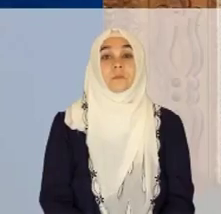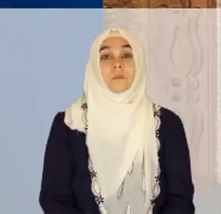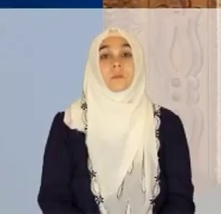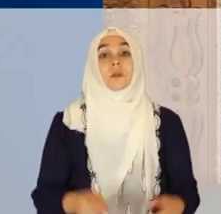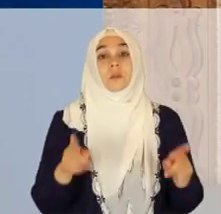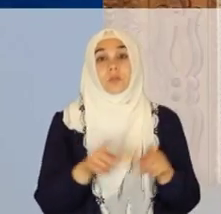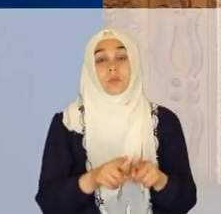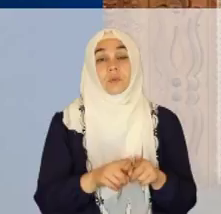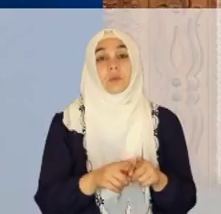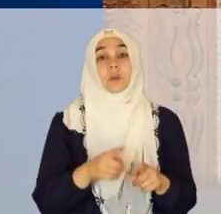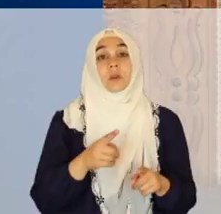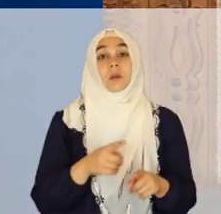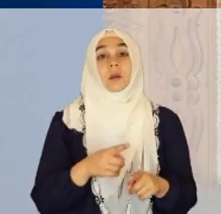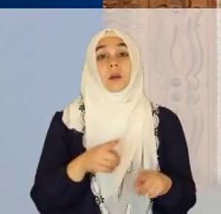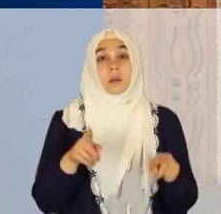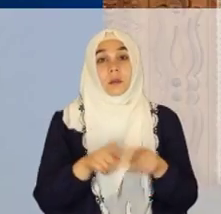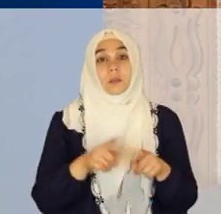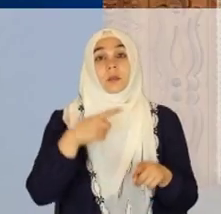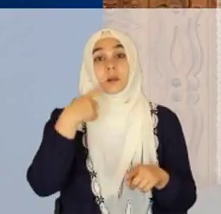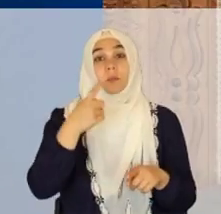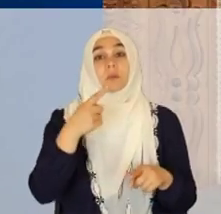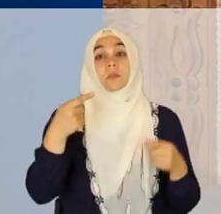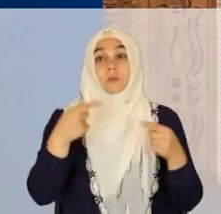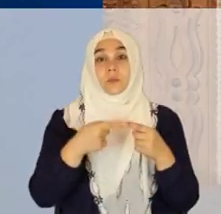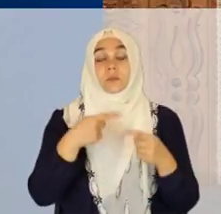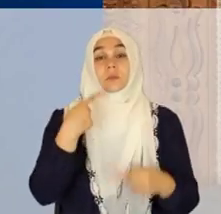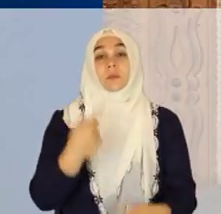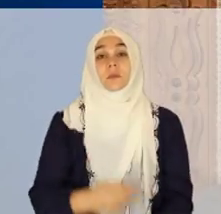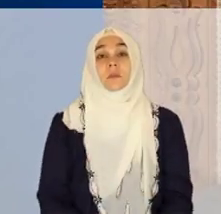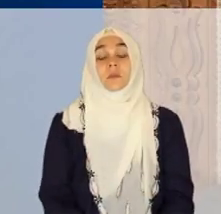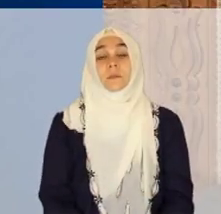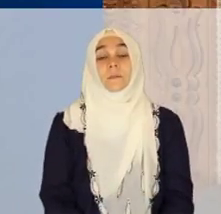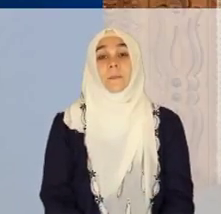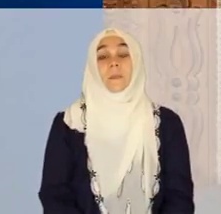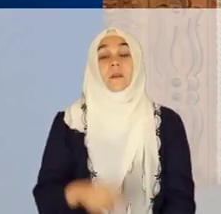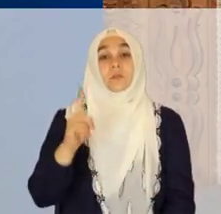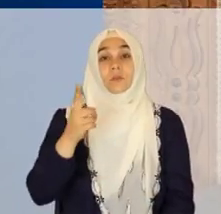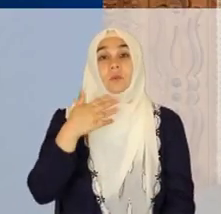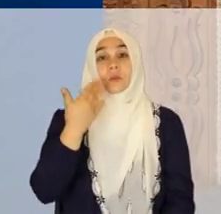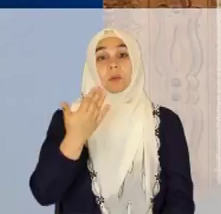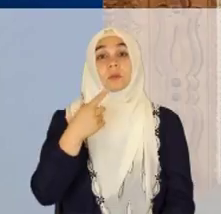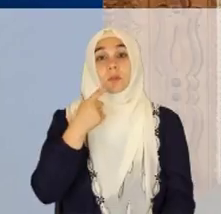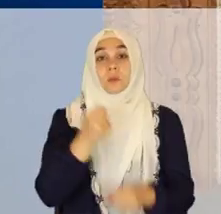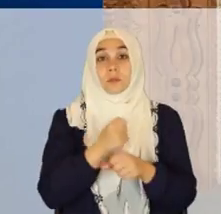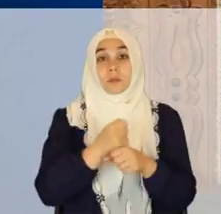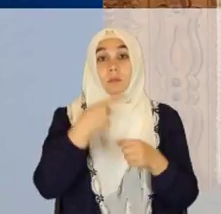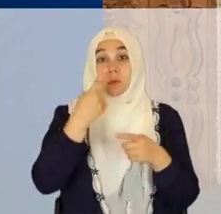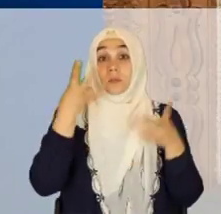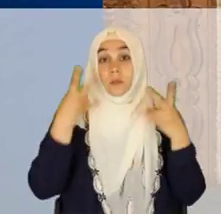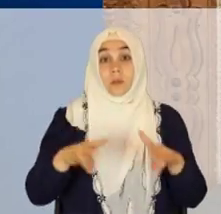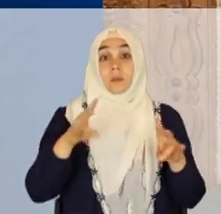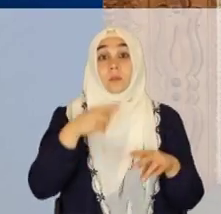Shu, gap shu, haqiqatdan. Haqiqatdan. Ikkita savol. Haqiqatdan, chunki qilib turgan ishini yo'q